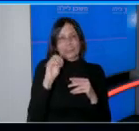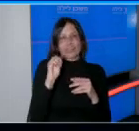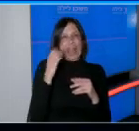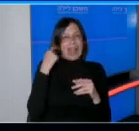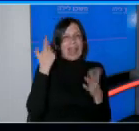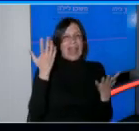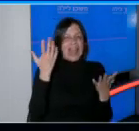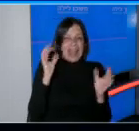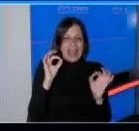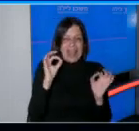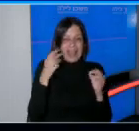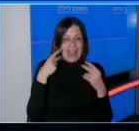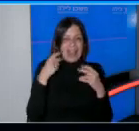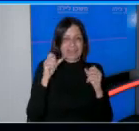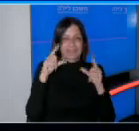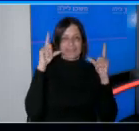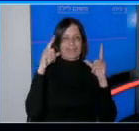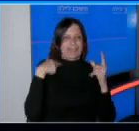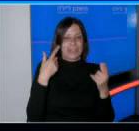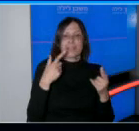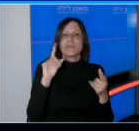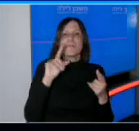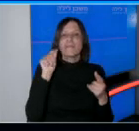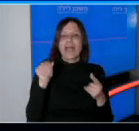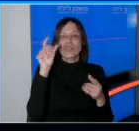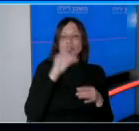אז בואי ספרי לנו מי את דוקטור נטלי מסיקה.